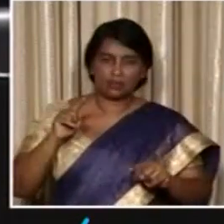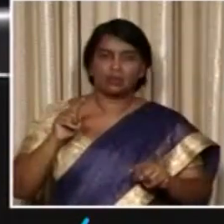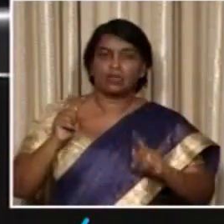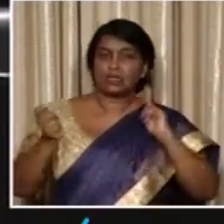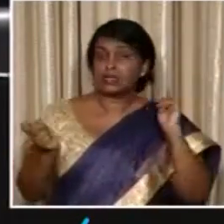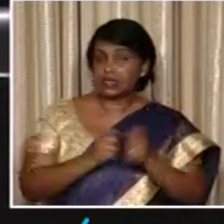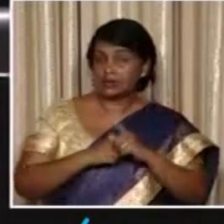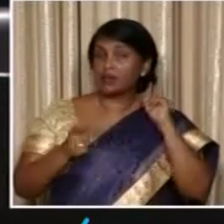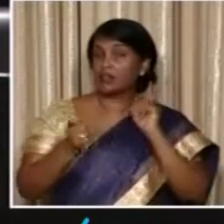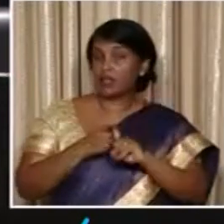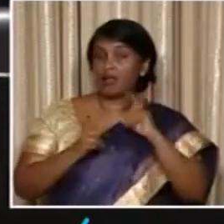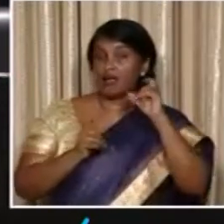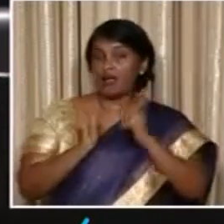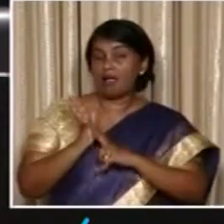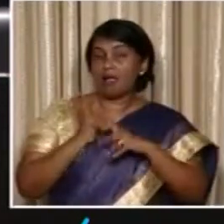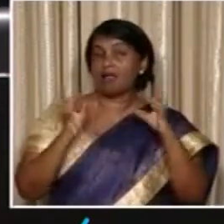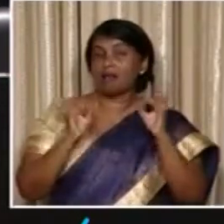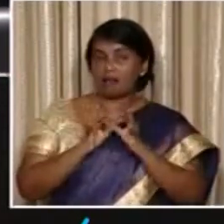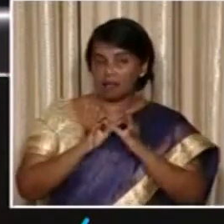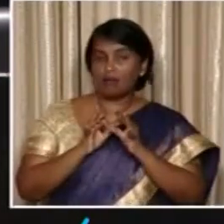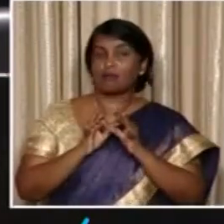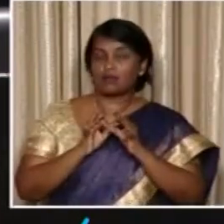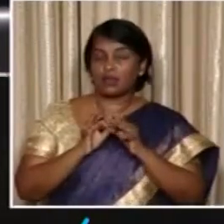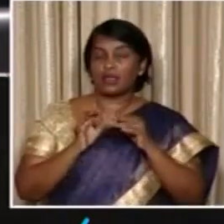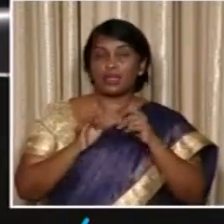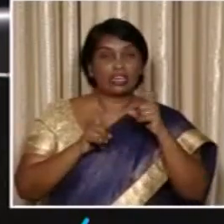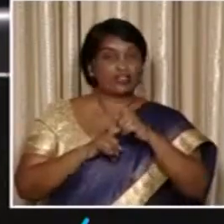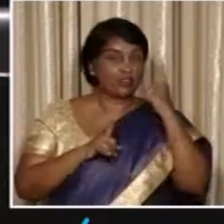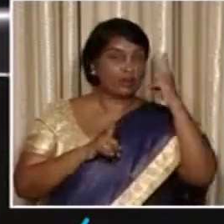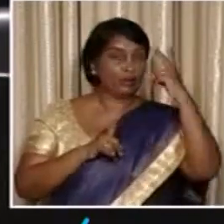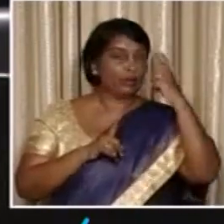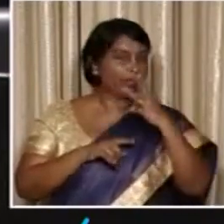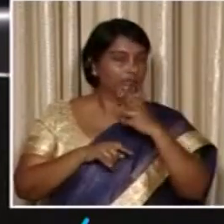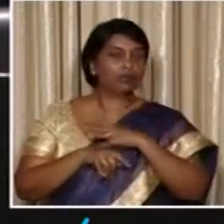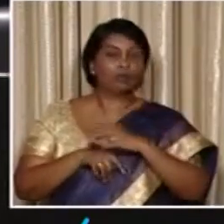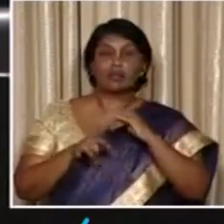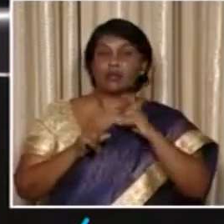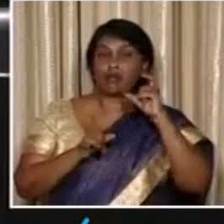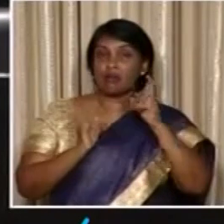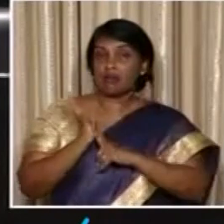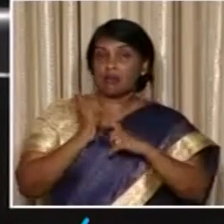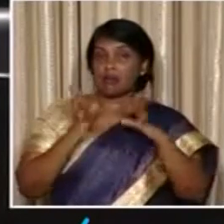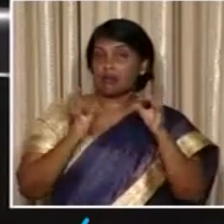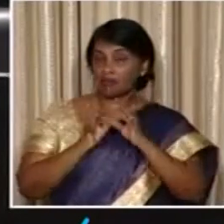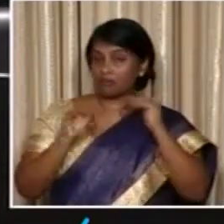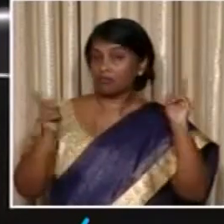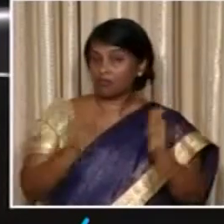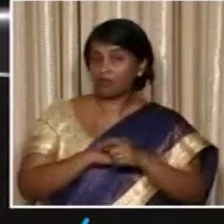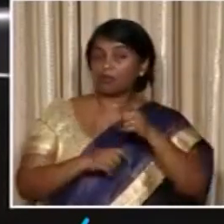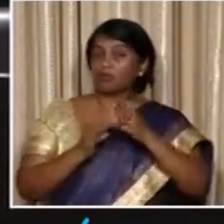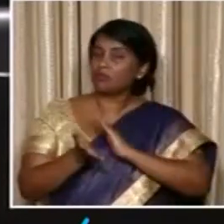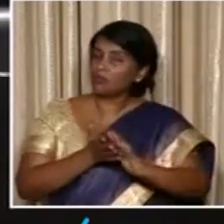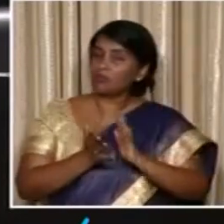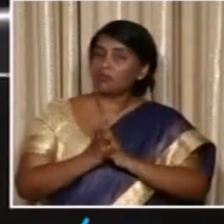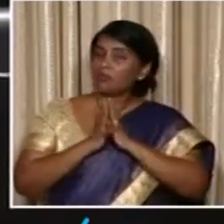එක මැච් එක ගහනකම් ඒ ඩිවිෂන් 1 ඩිවිෂන් 2 ඩිවිෂන් 3 ඒ වගේම සරා ගහන ලෙවල් ගහනකම් එයාට කරන්න පුළුවන්